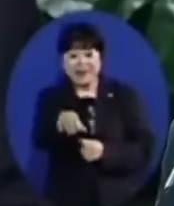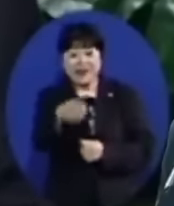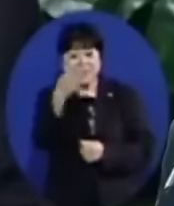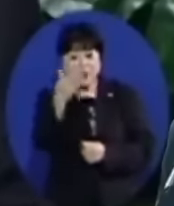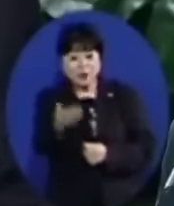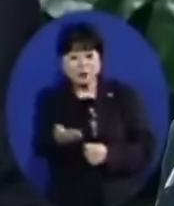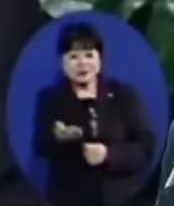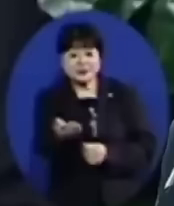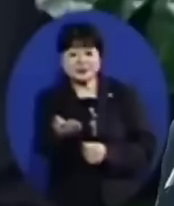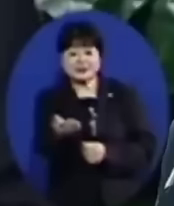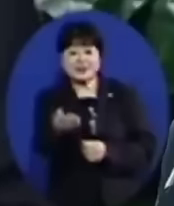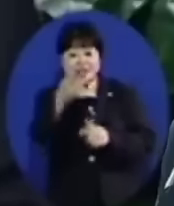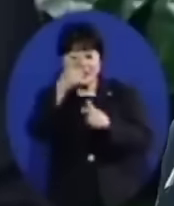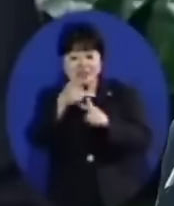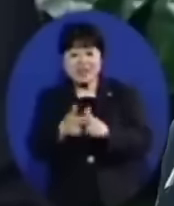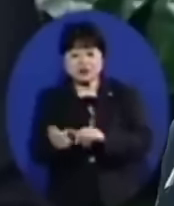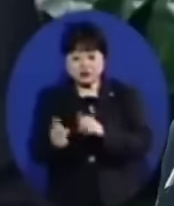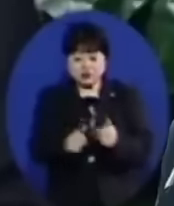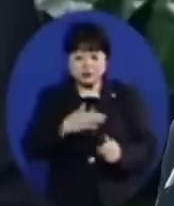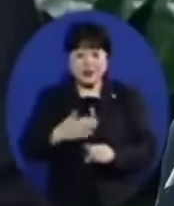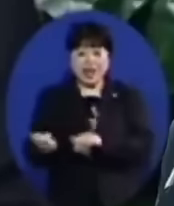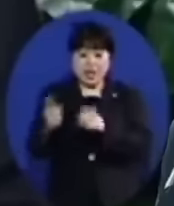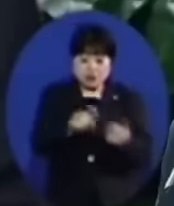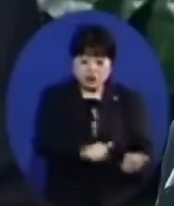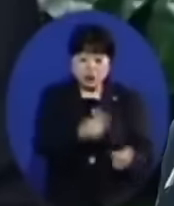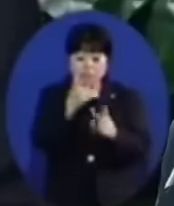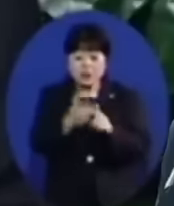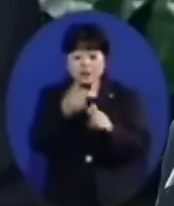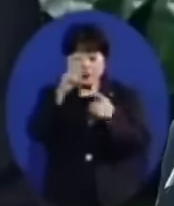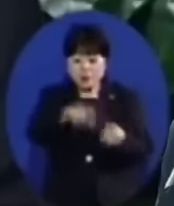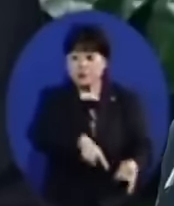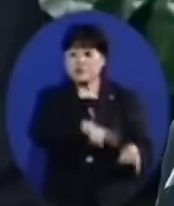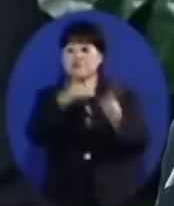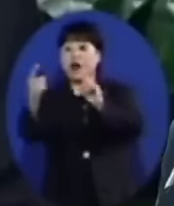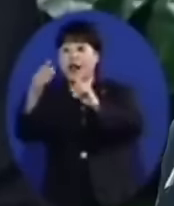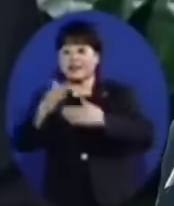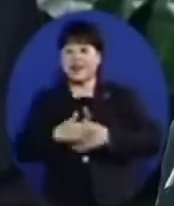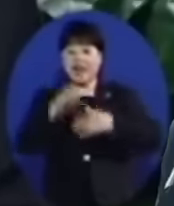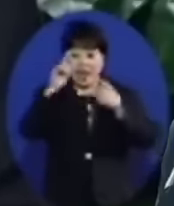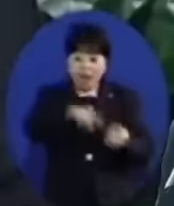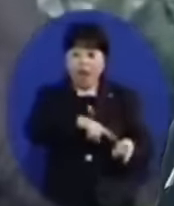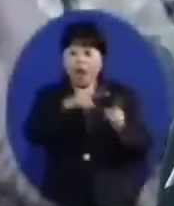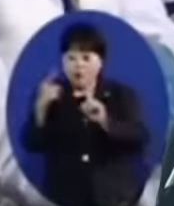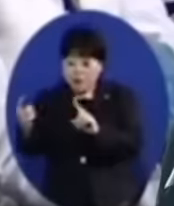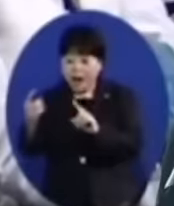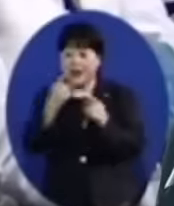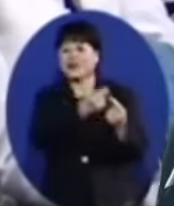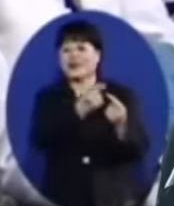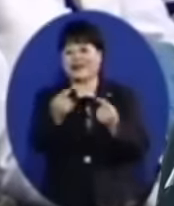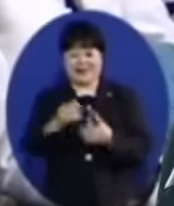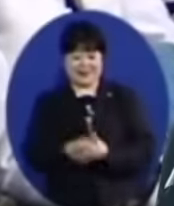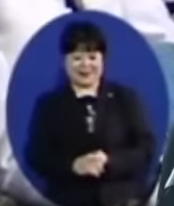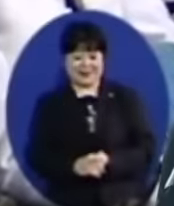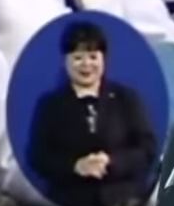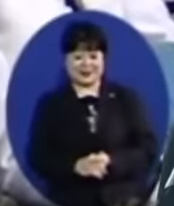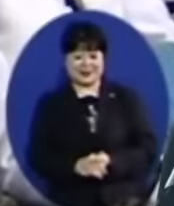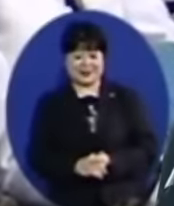여러분은 예수 죽음 내 죽음 예수 부활 내 부활이라고 말할 수 있게 되는 것입니다.